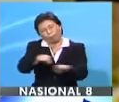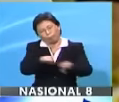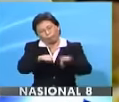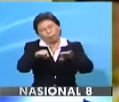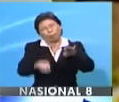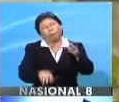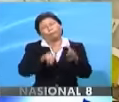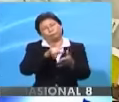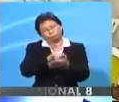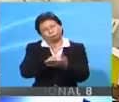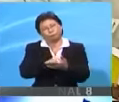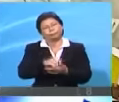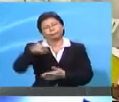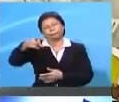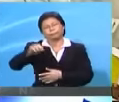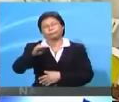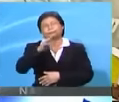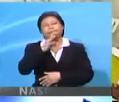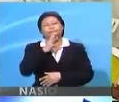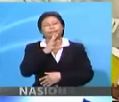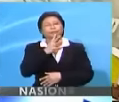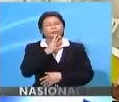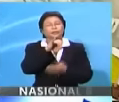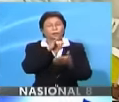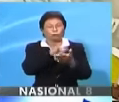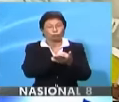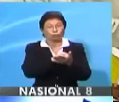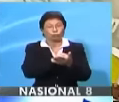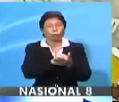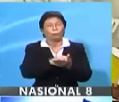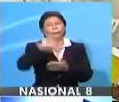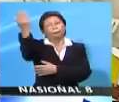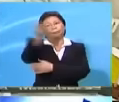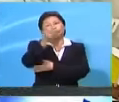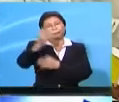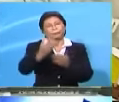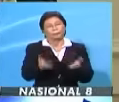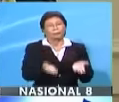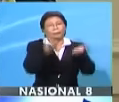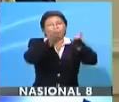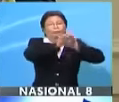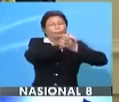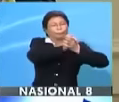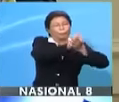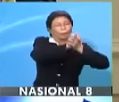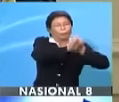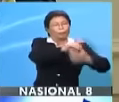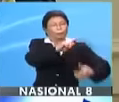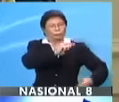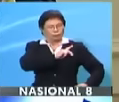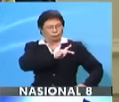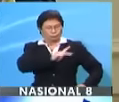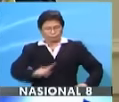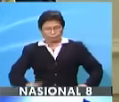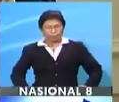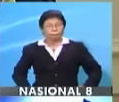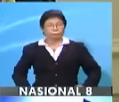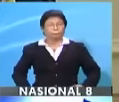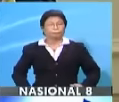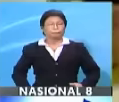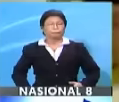tersebut. Perdana Menteri menegaskan perkara itu semasa menyampaikan sembah tahniah kepada Tuanku Abdul Halim Muazzam